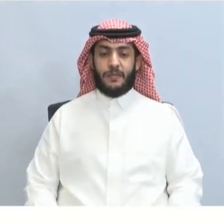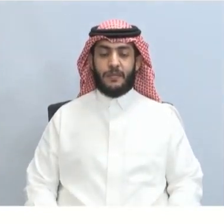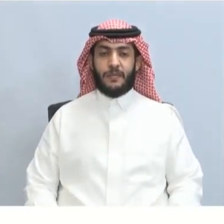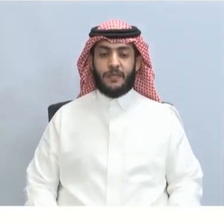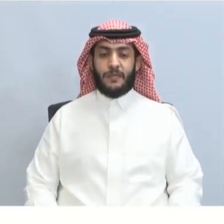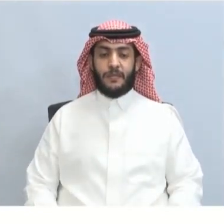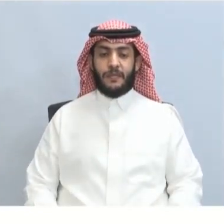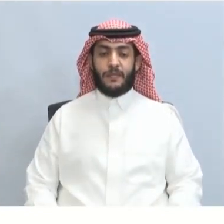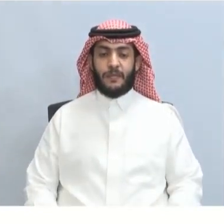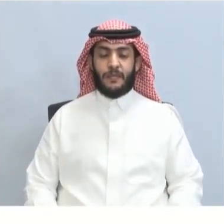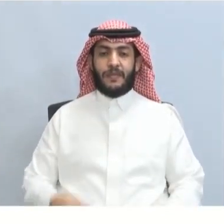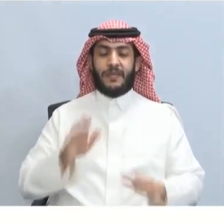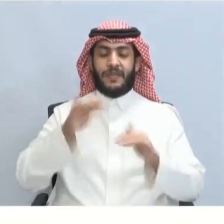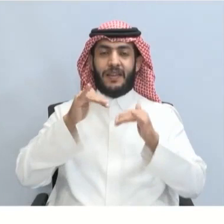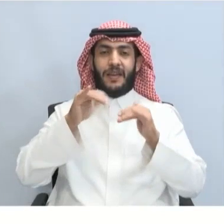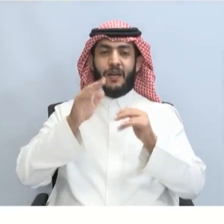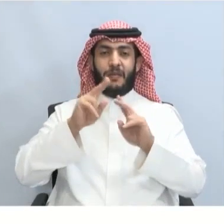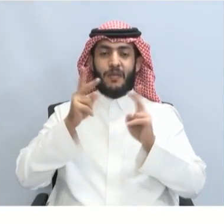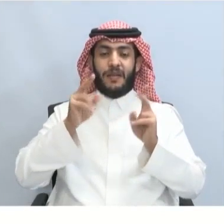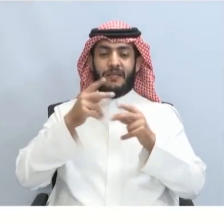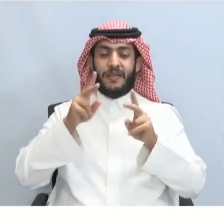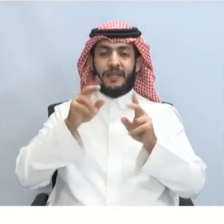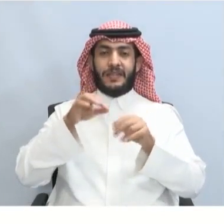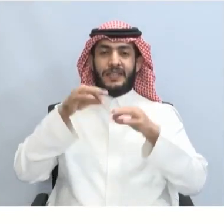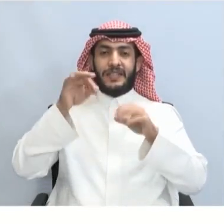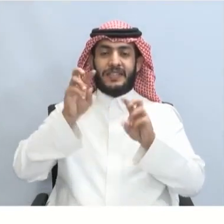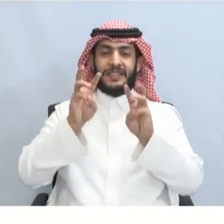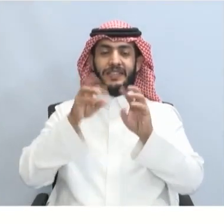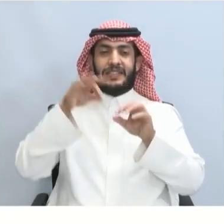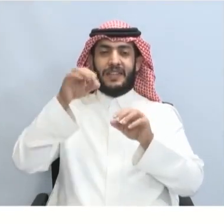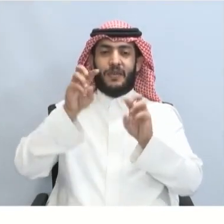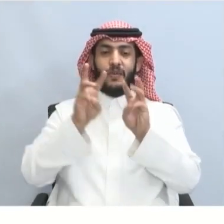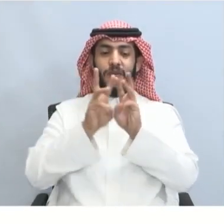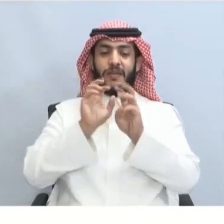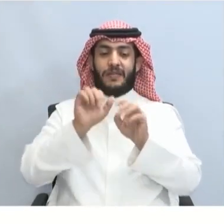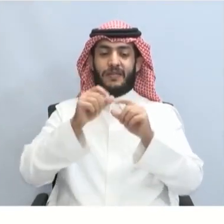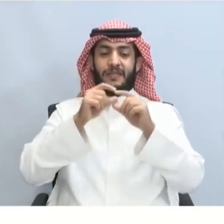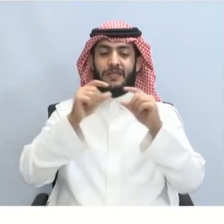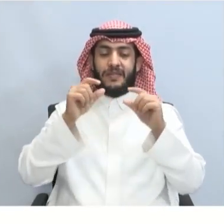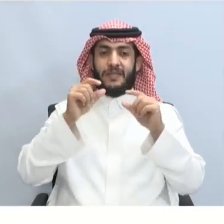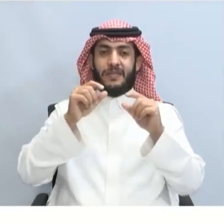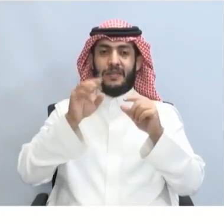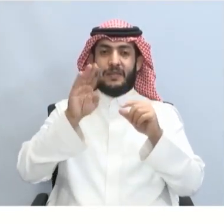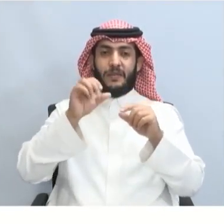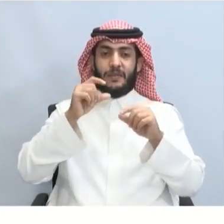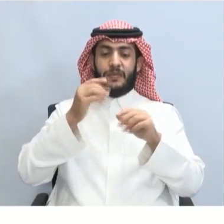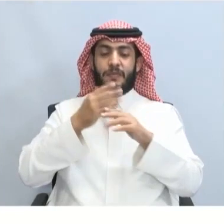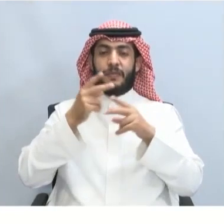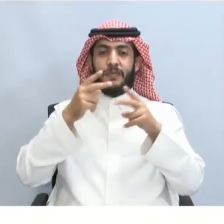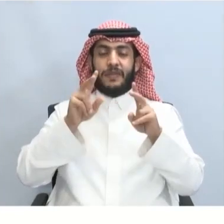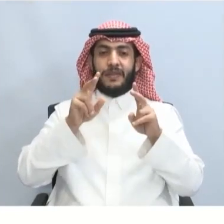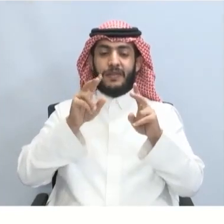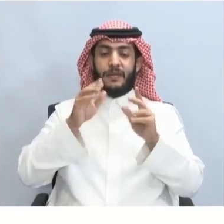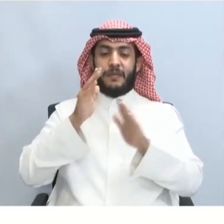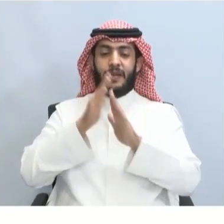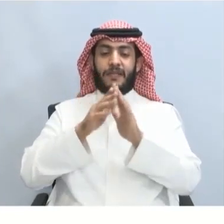معا هناك طريقه اخرى لفتح الصفحه الالكترونيه من خلال فيجو استديو كود لفتح